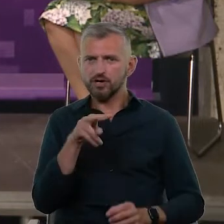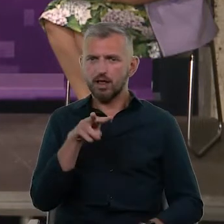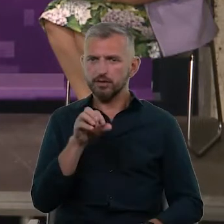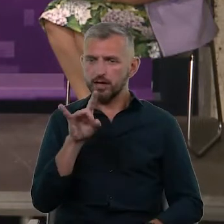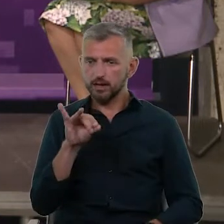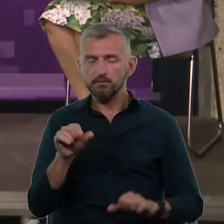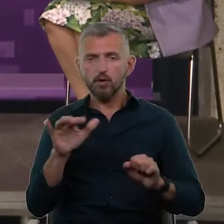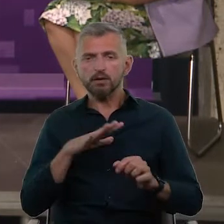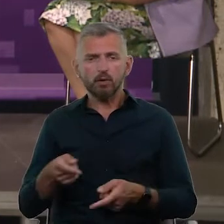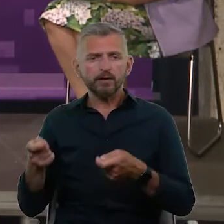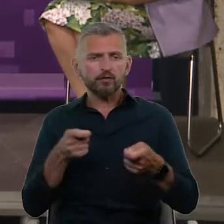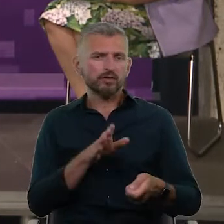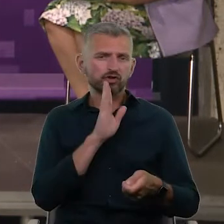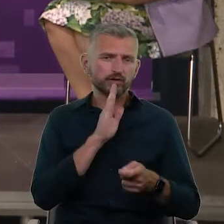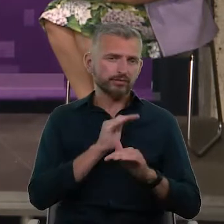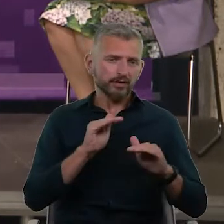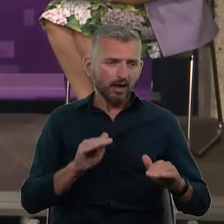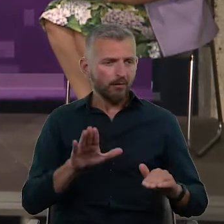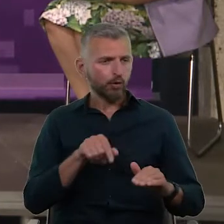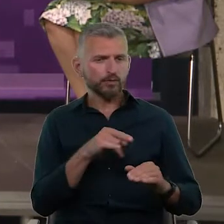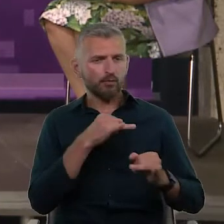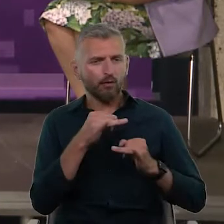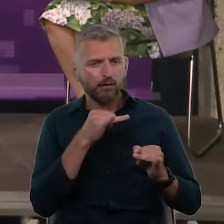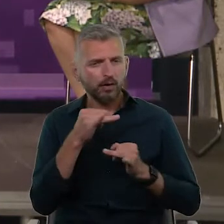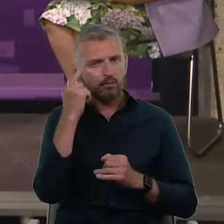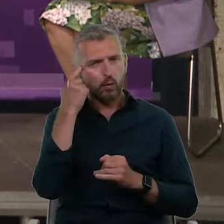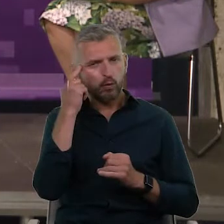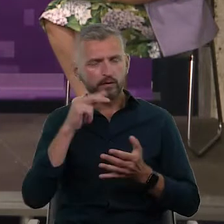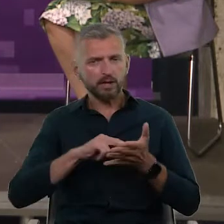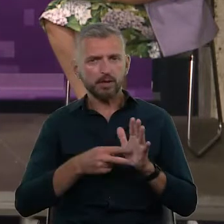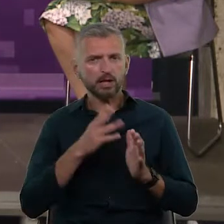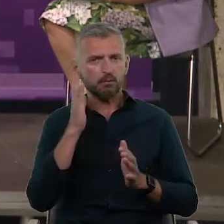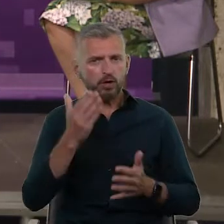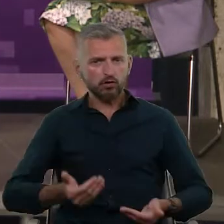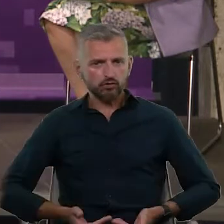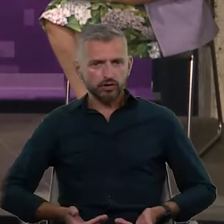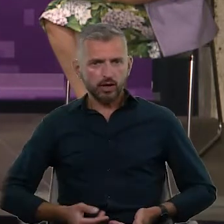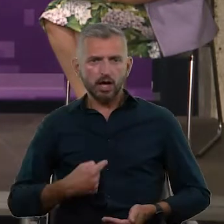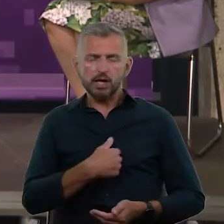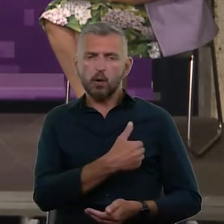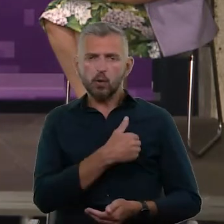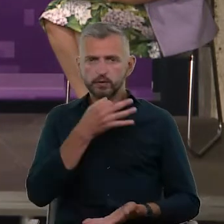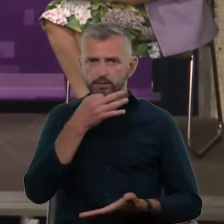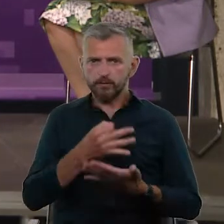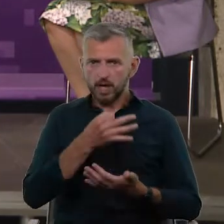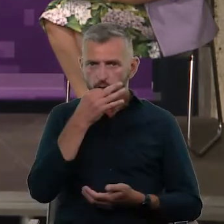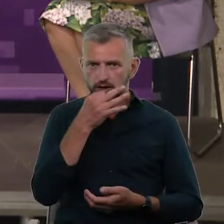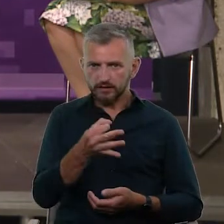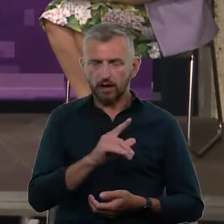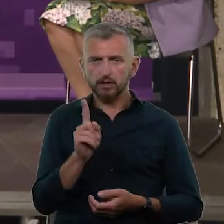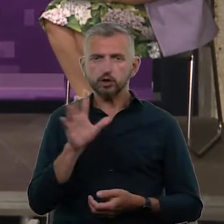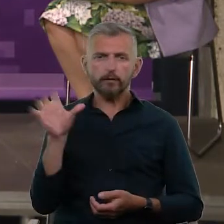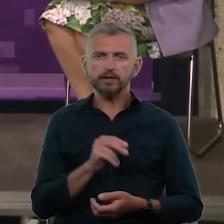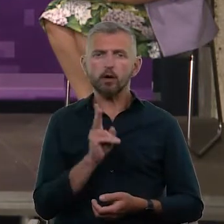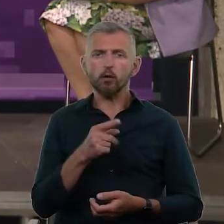дітей, і потім з ними говорити, і придумувати плани на подальше життя. Я хочу відповідально сказати, що всі,